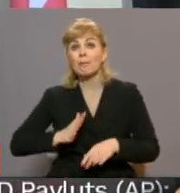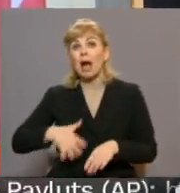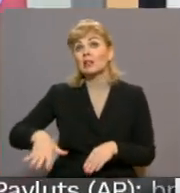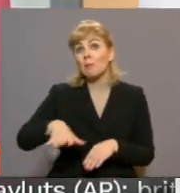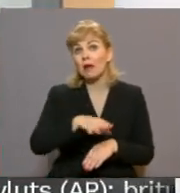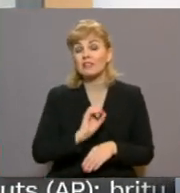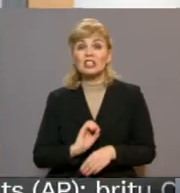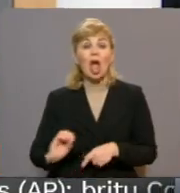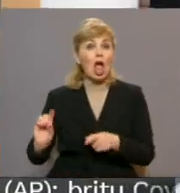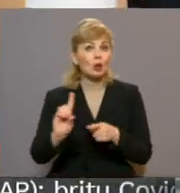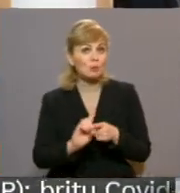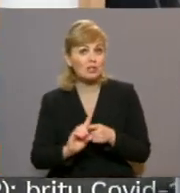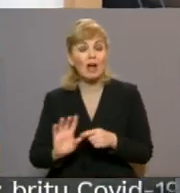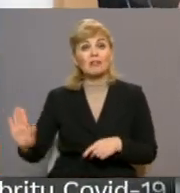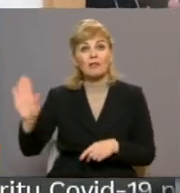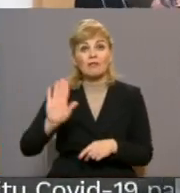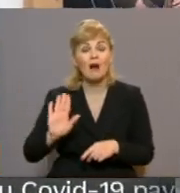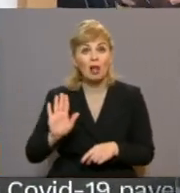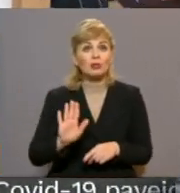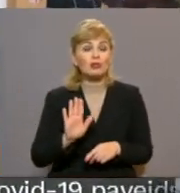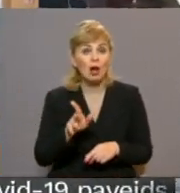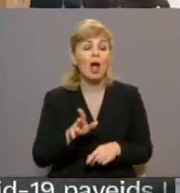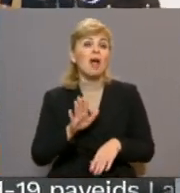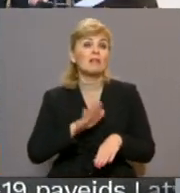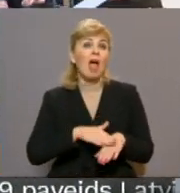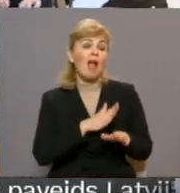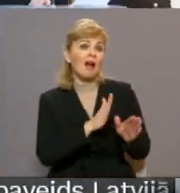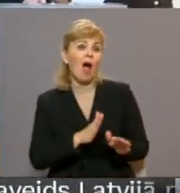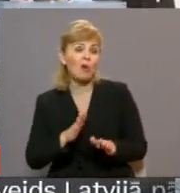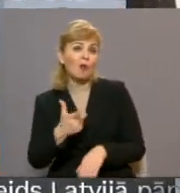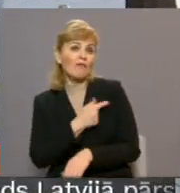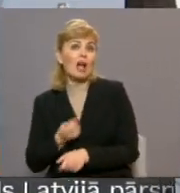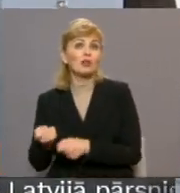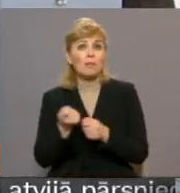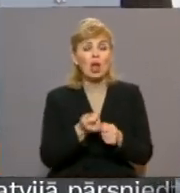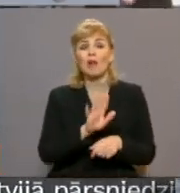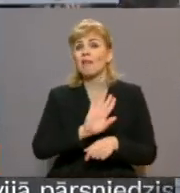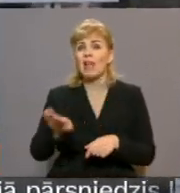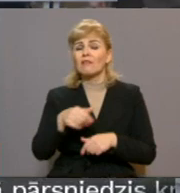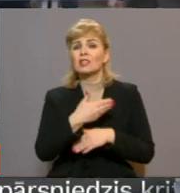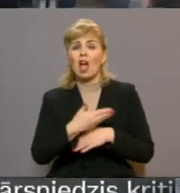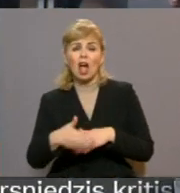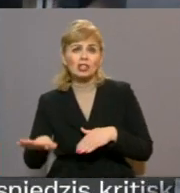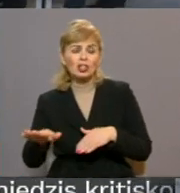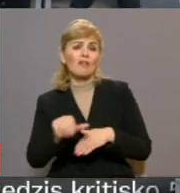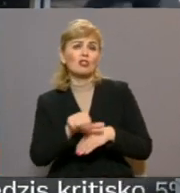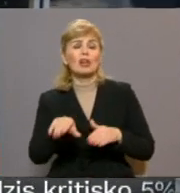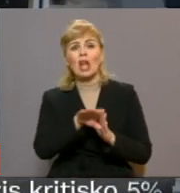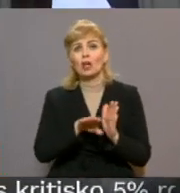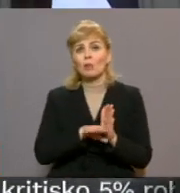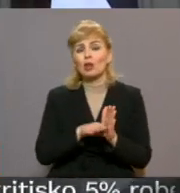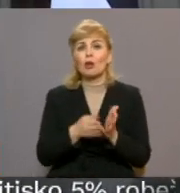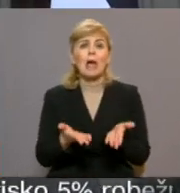visās Eiropas Savienības valstīs gauso vakcīnu piegāžu paātrināšana, nevis atsevišķi ierobežojumu efektivitātes